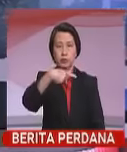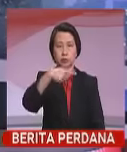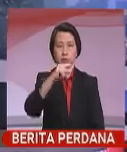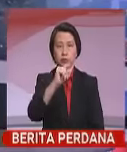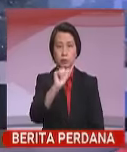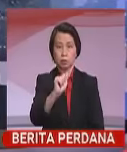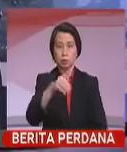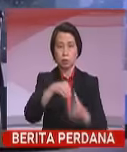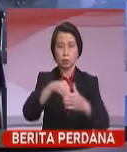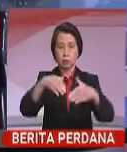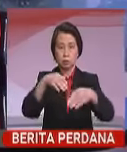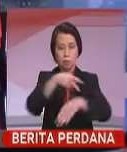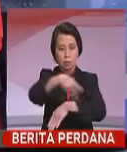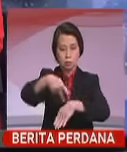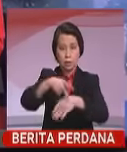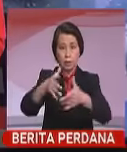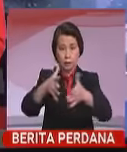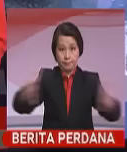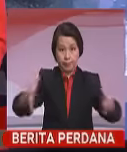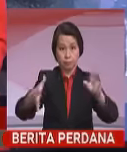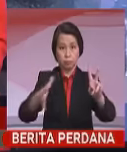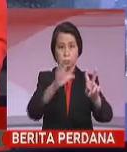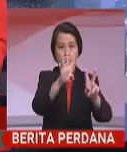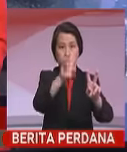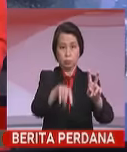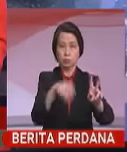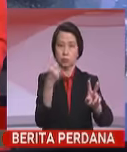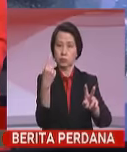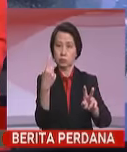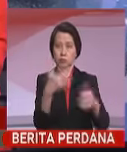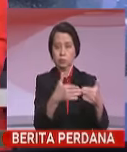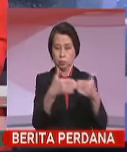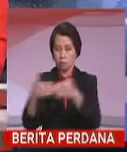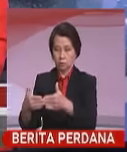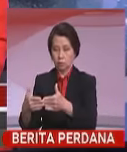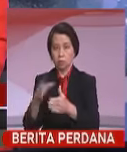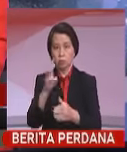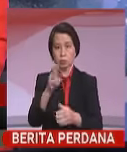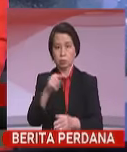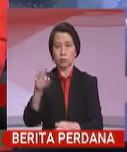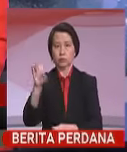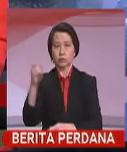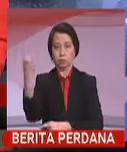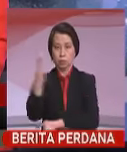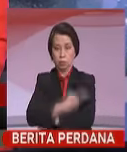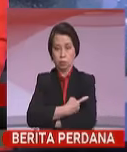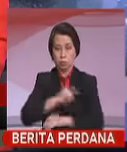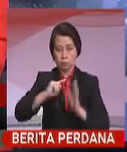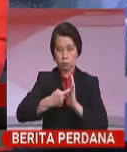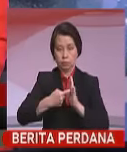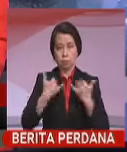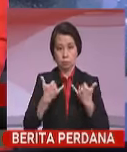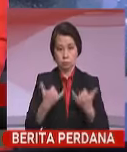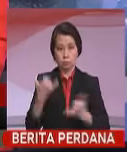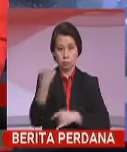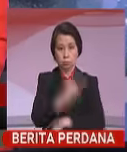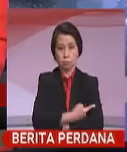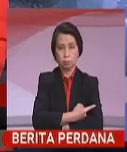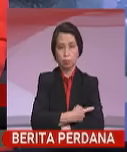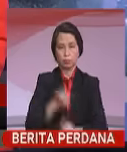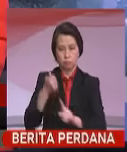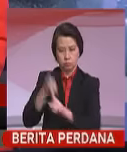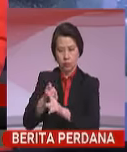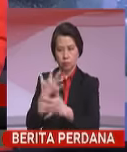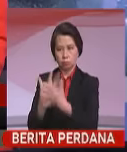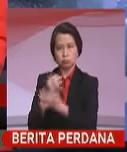PGA di Padang Besar pada 24 November lepas dilanjutkan antara 6 dan 7 hari lagi bermula hari ini. Perintah lanjutan